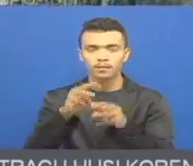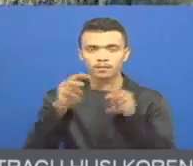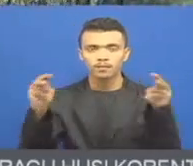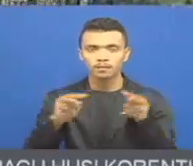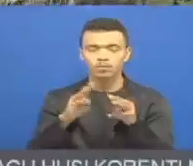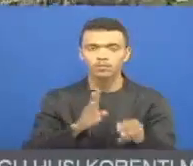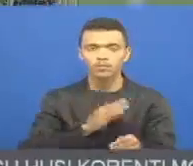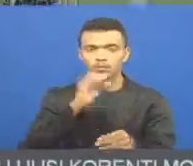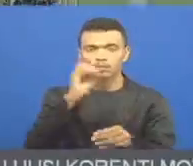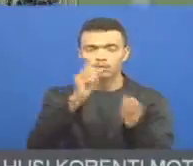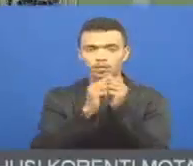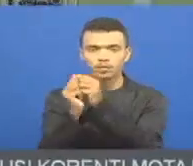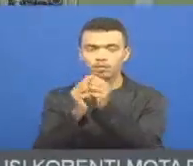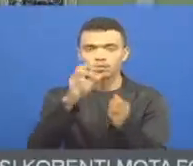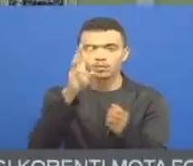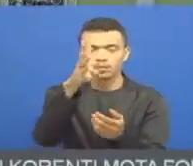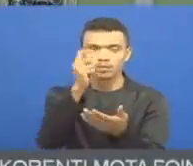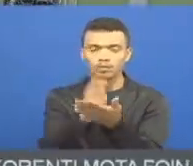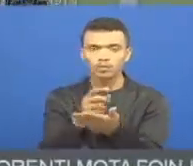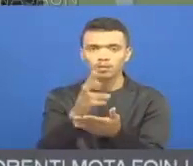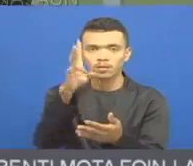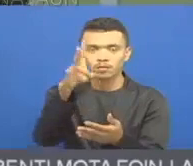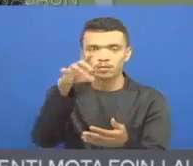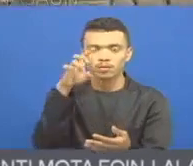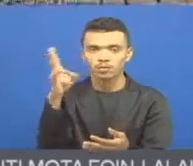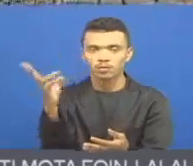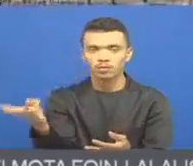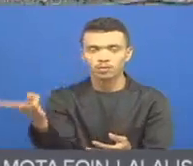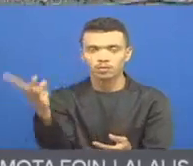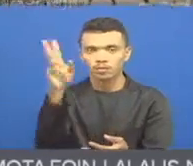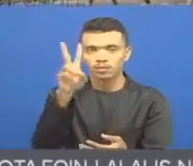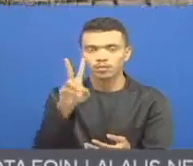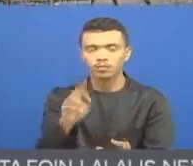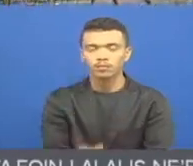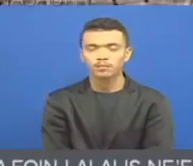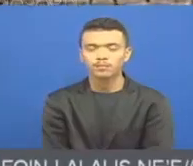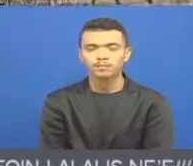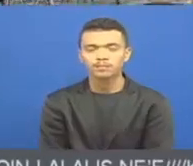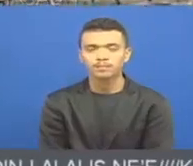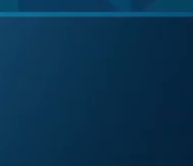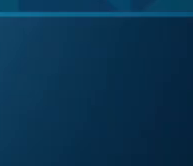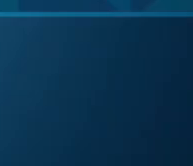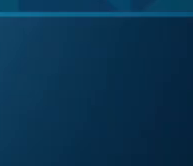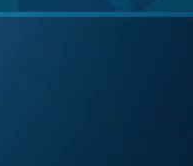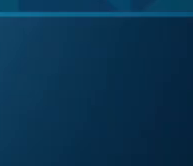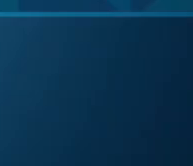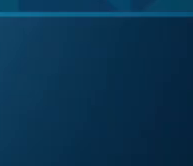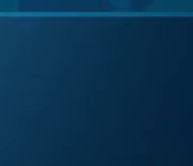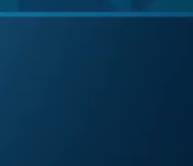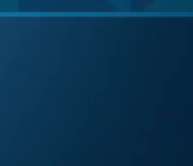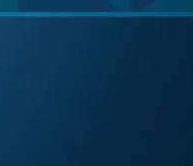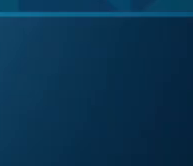Bobonaru amutu krehu sanu resingen atau situ nenuru resin ruar usi Bobonaru Triponio Marques RPT